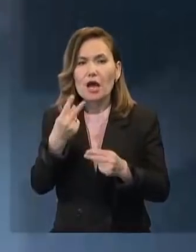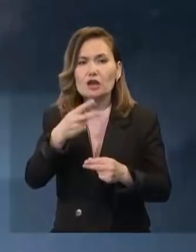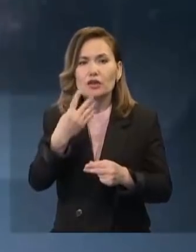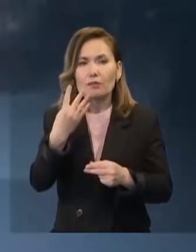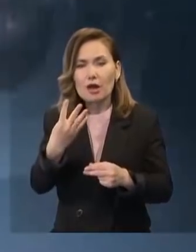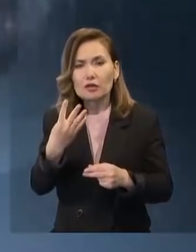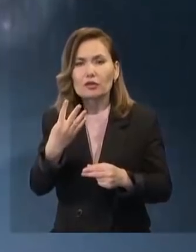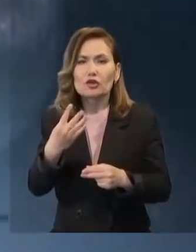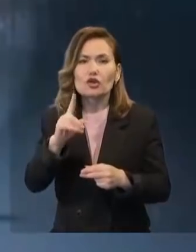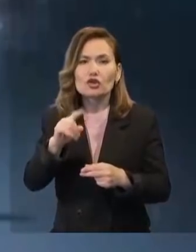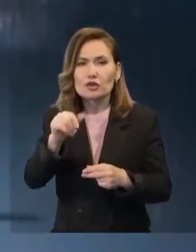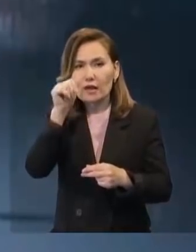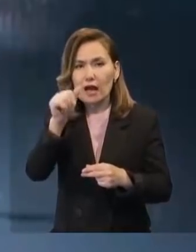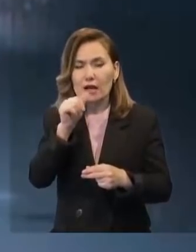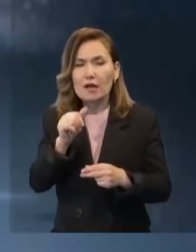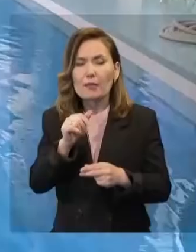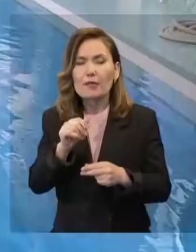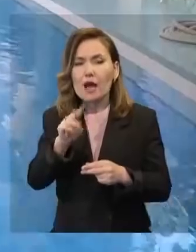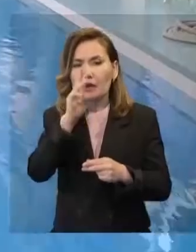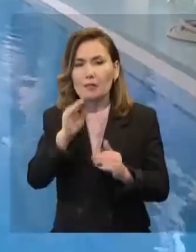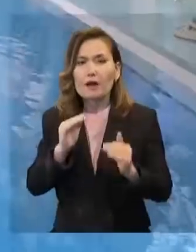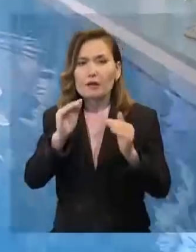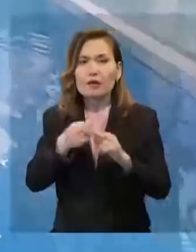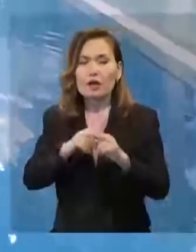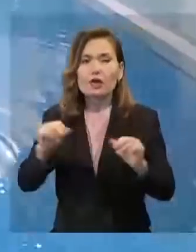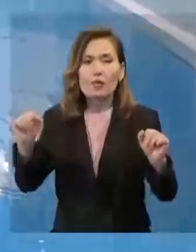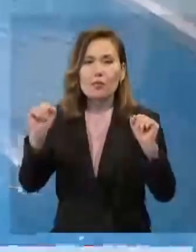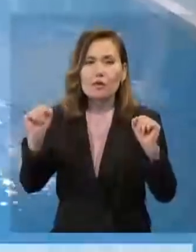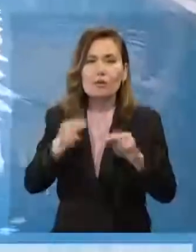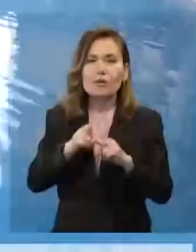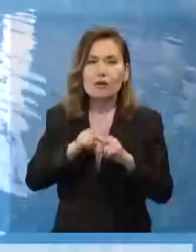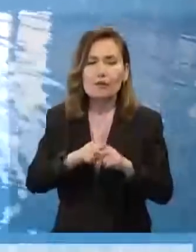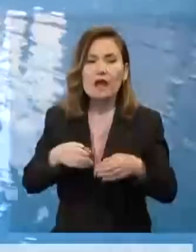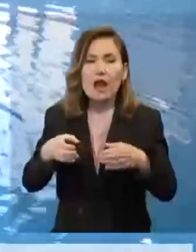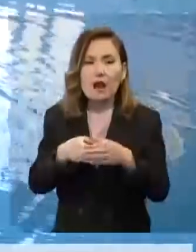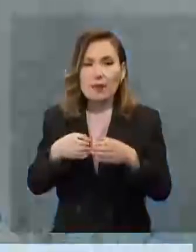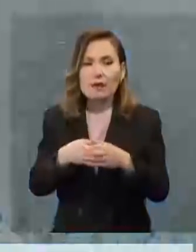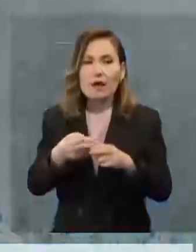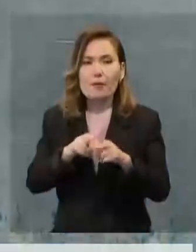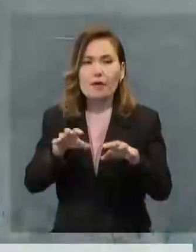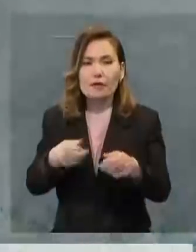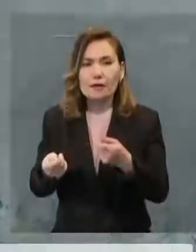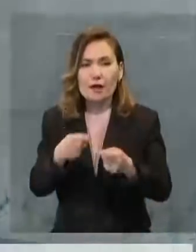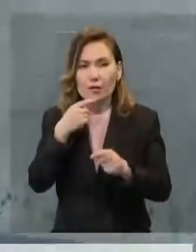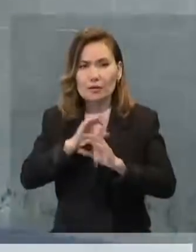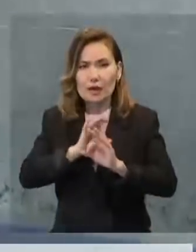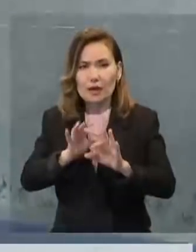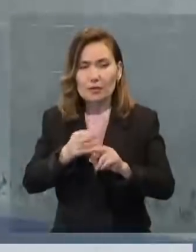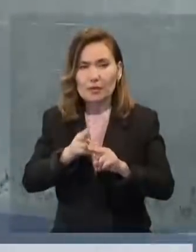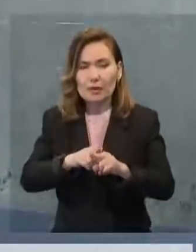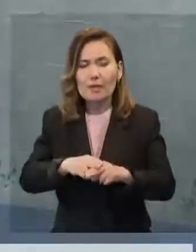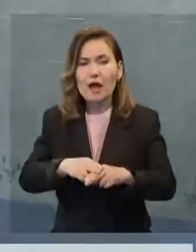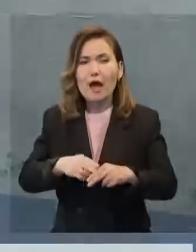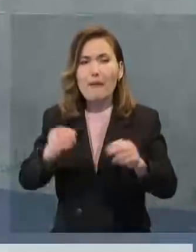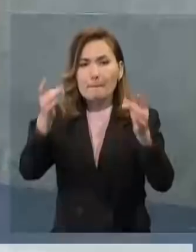24-тен 100 айлық есептік көрсеткішке көтерілді. Бұл туралы спорт және дене шынықтыру істері комитетінің төрағасы Самат Ерғалиев мәлімдеді.